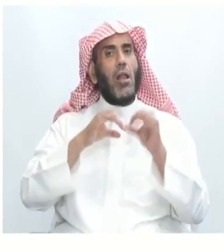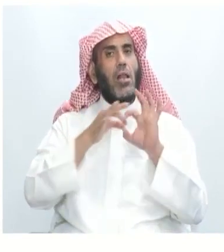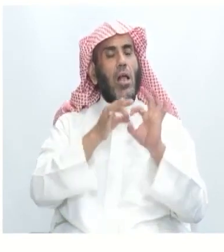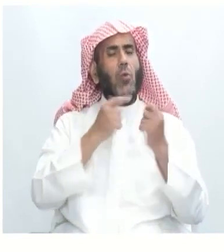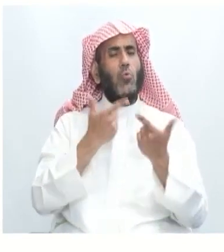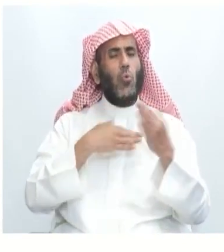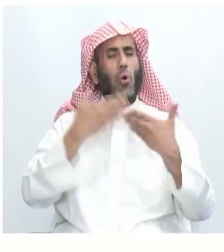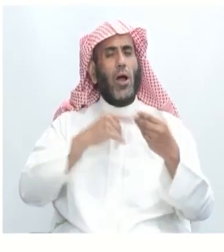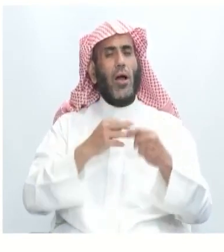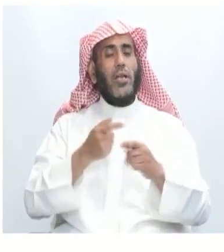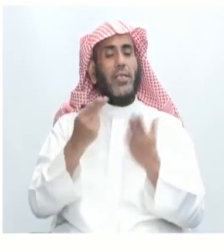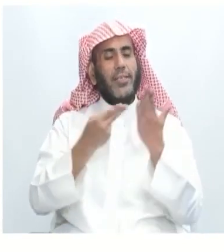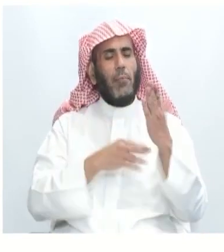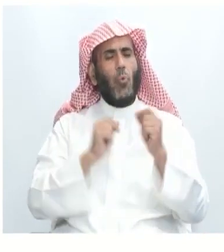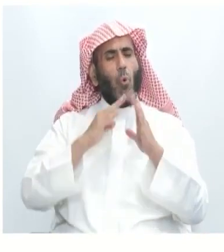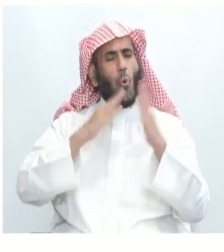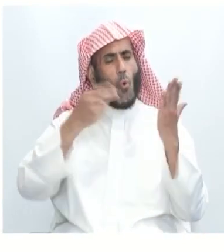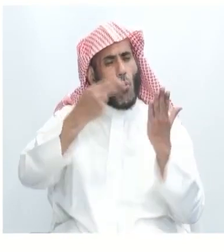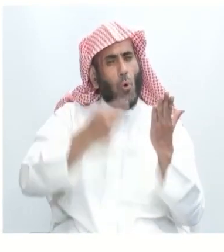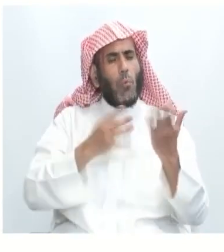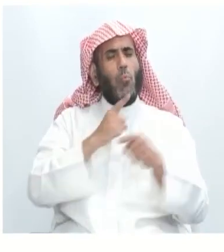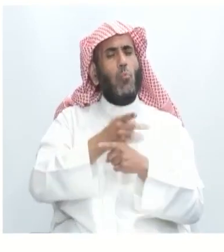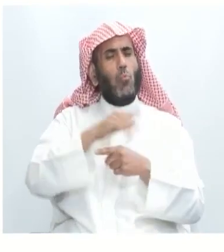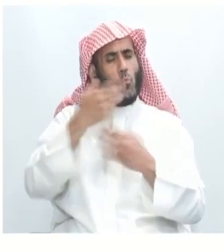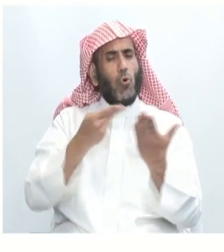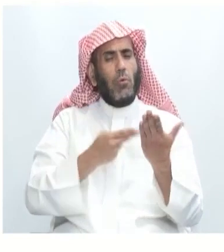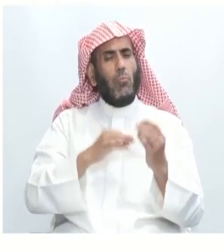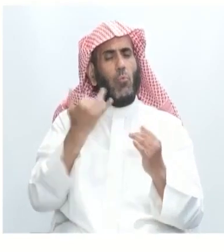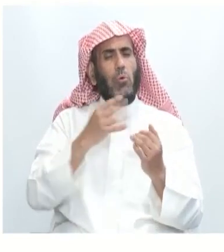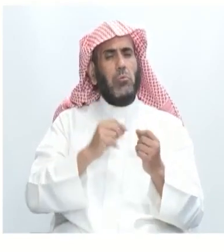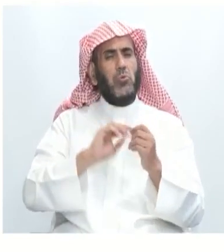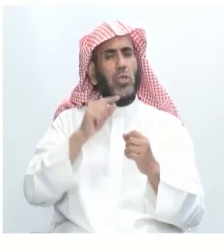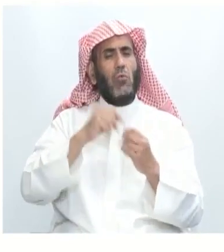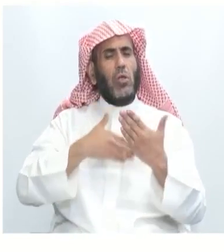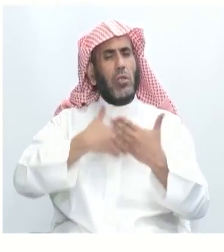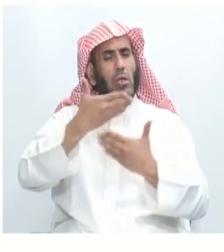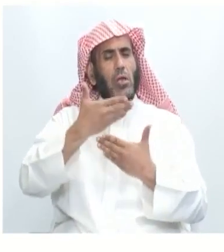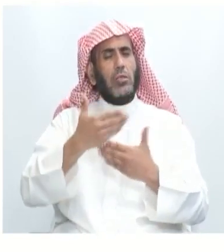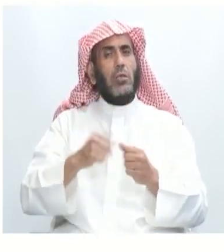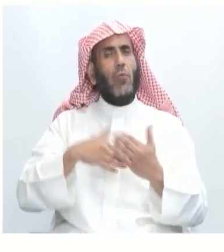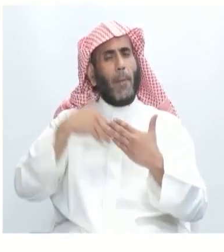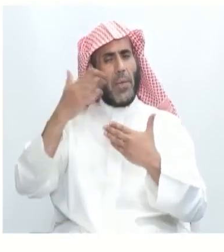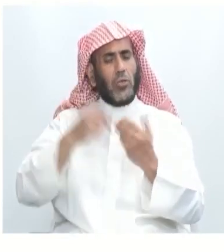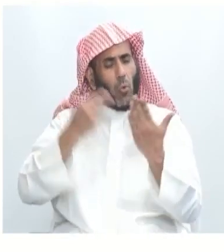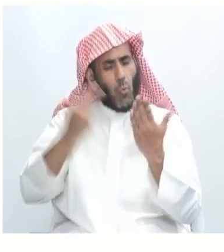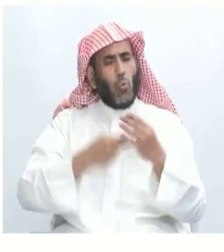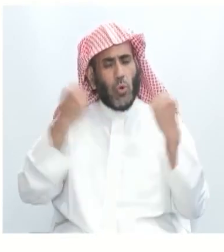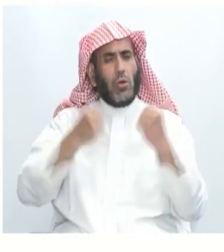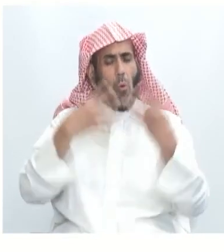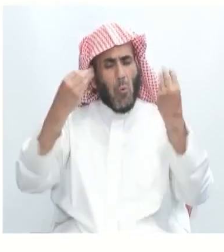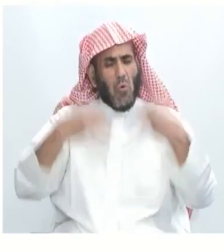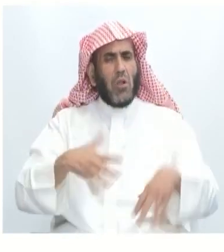اكتبوا باكبر قدر ممكن لا يهم ان يكون كل شيء جيدا سوف يتحسن الانتاج فيما بعد لا تفرطوا في